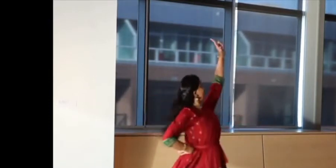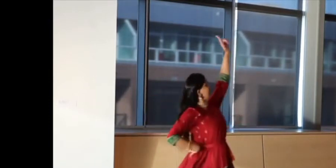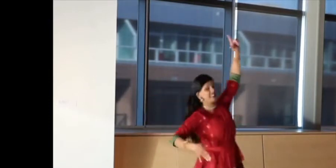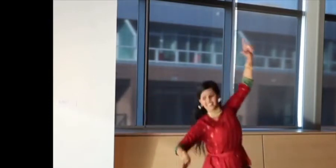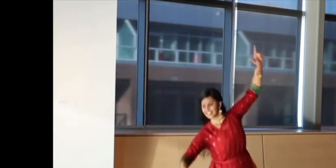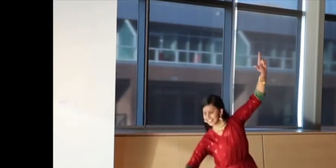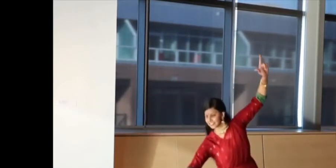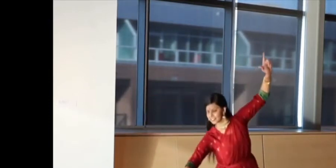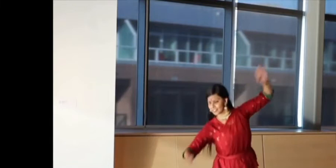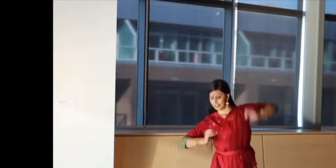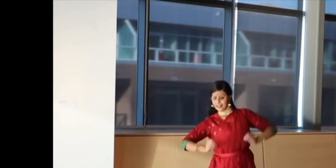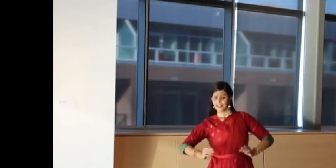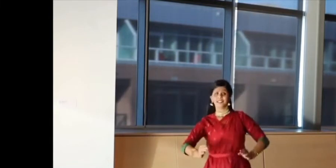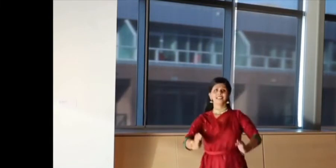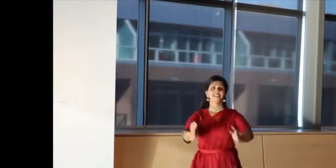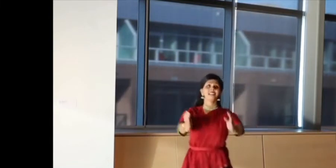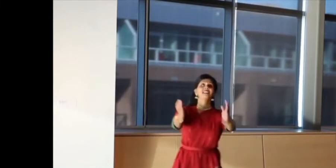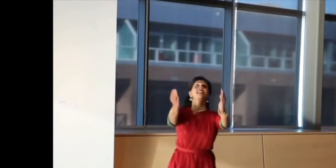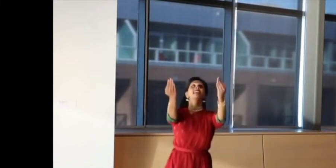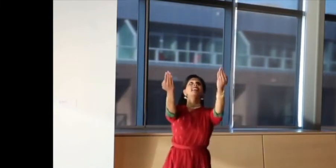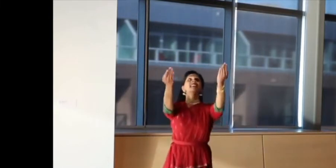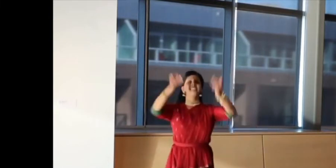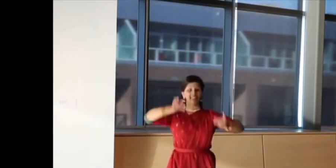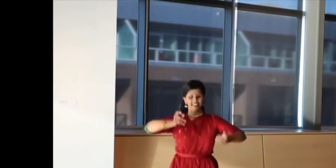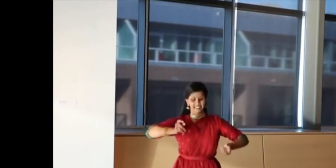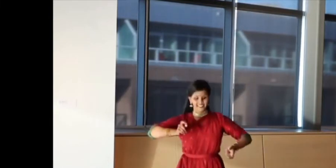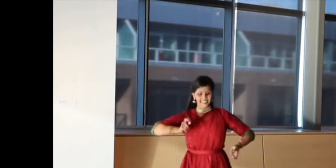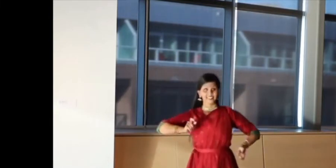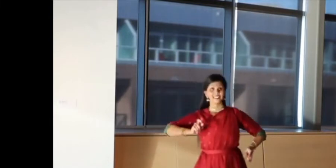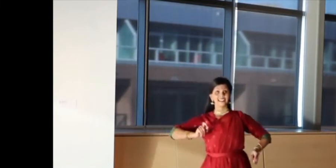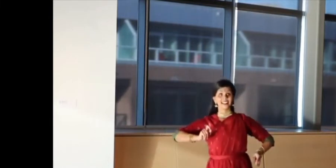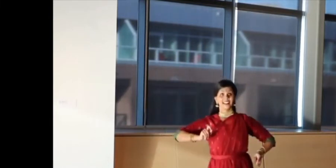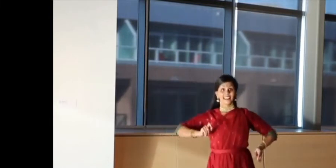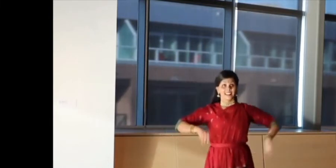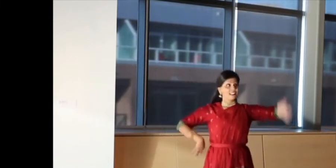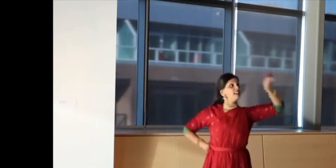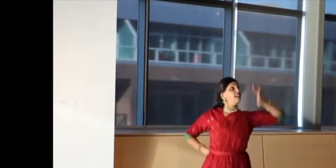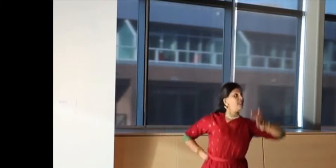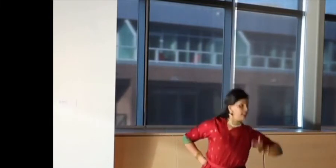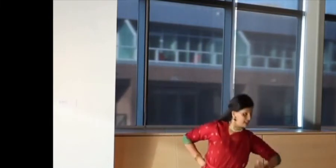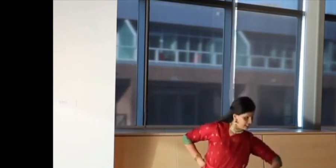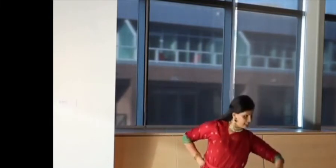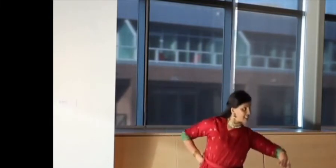गजेशानाय भालचन्द्राय श्रीगणेशाय धीमहि